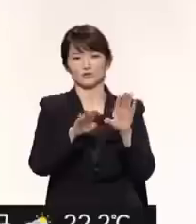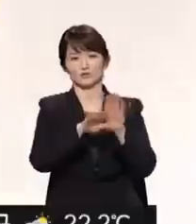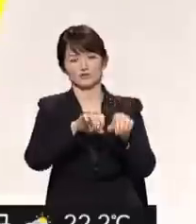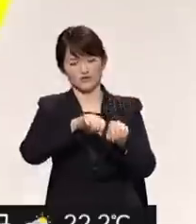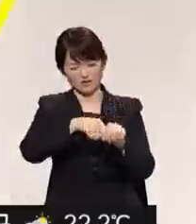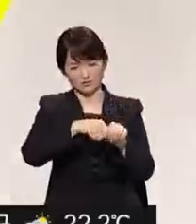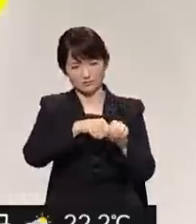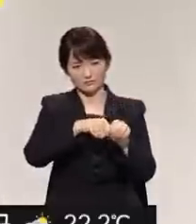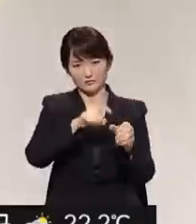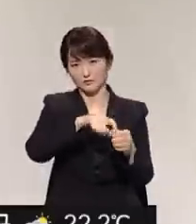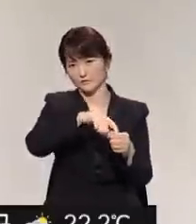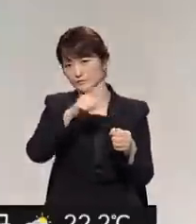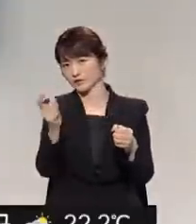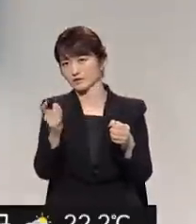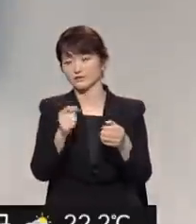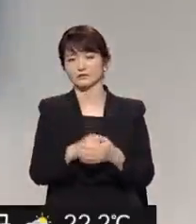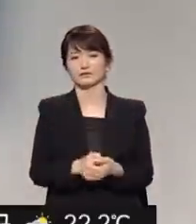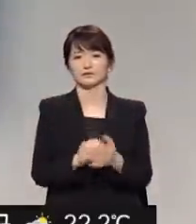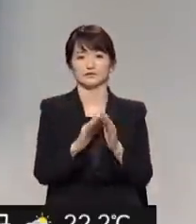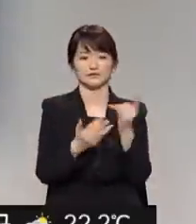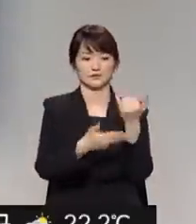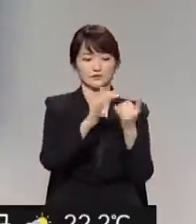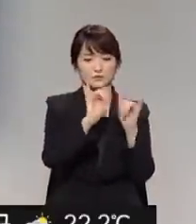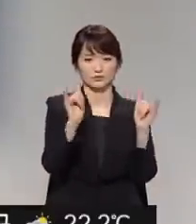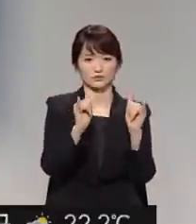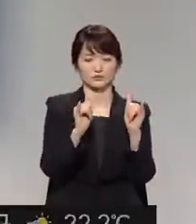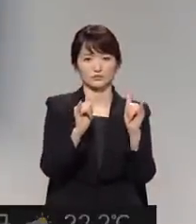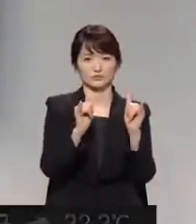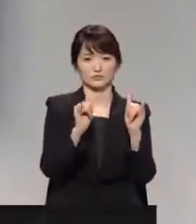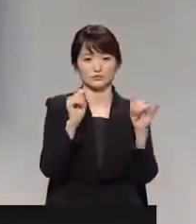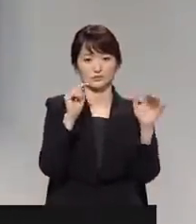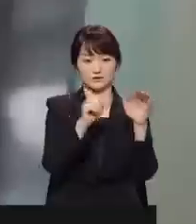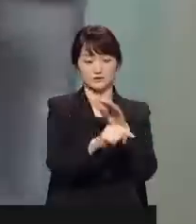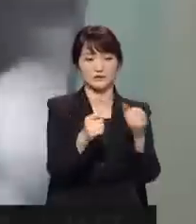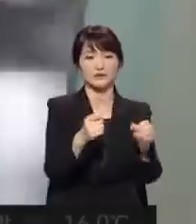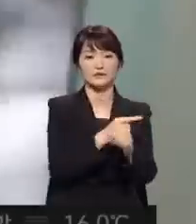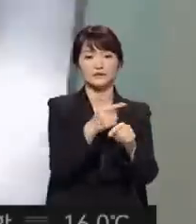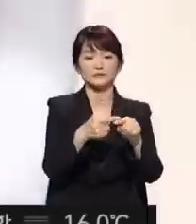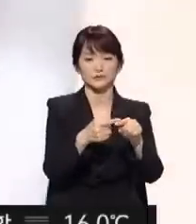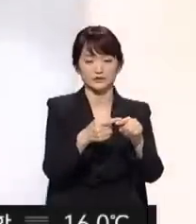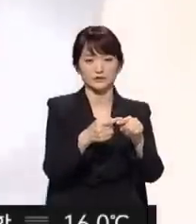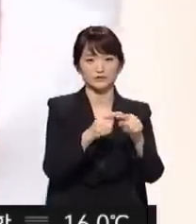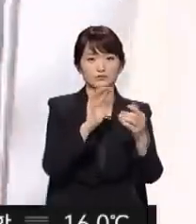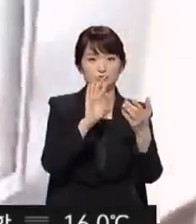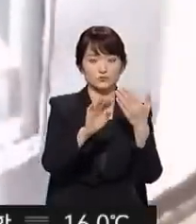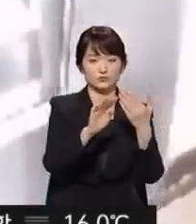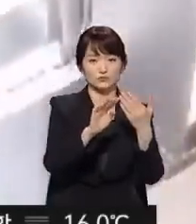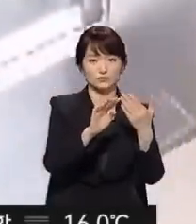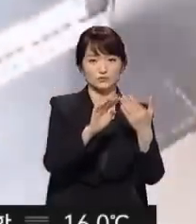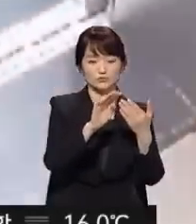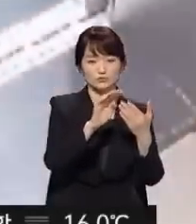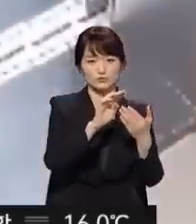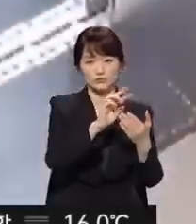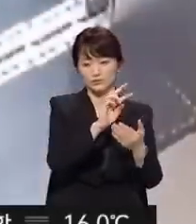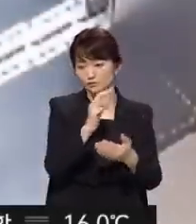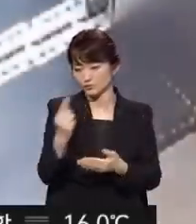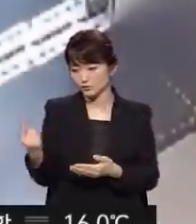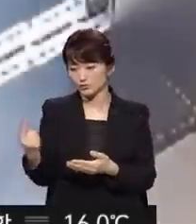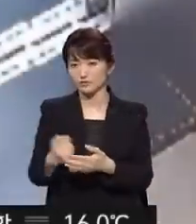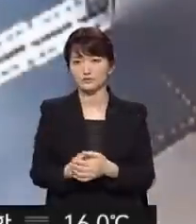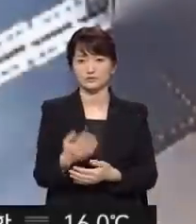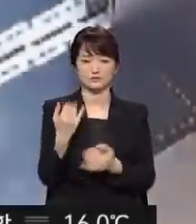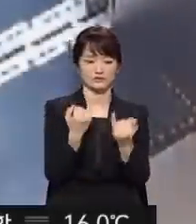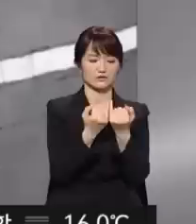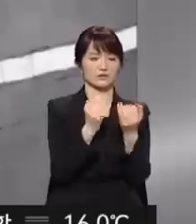따고 들어가서요. 이 유튜버는 1시간 반이 지나서야 내려옵니다. 범행에 앞서서 유튜버는 전 여자친구 차량이 근처에 없다는